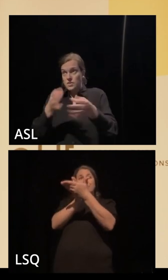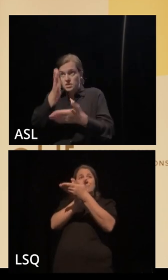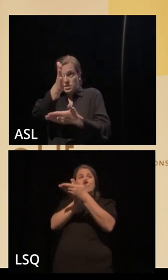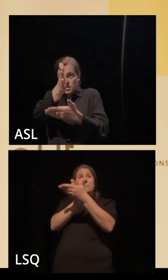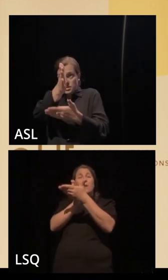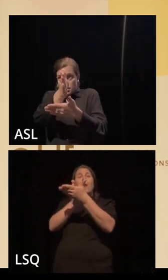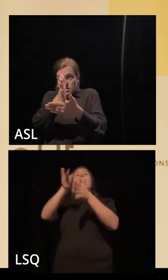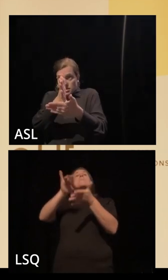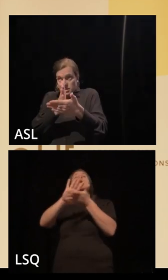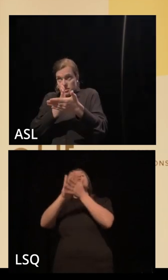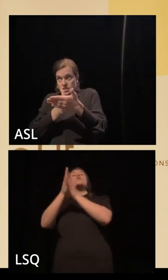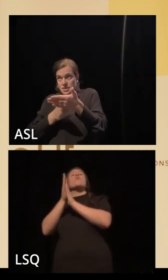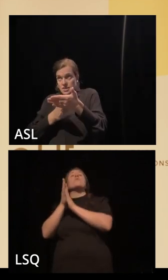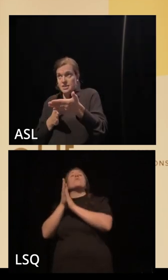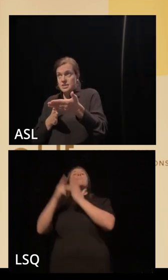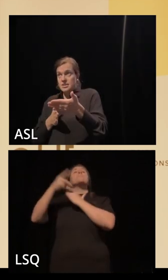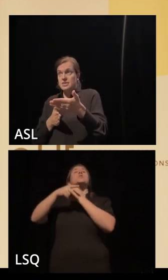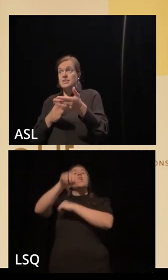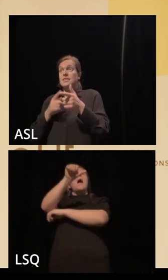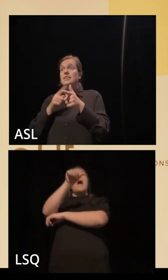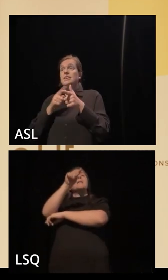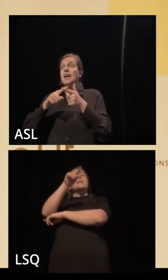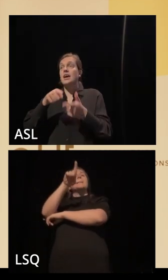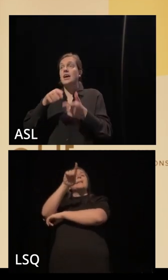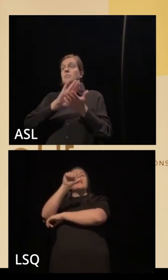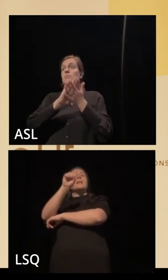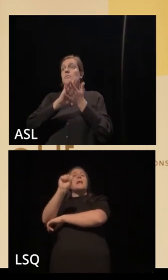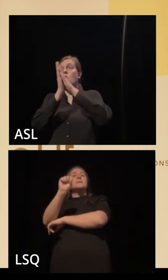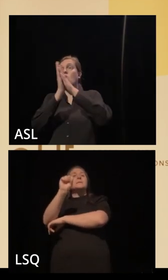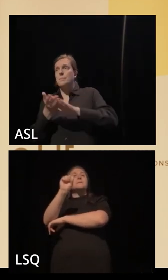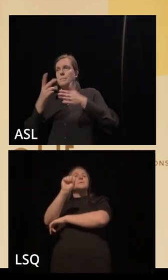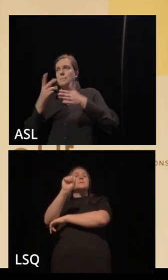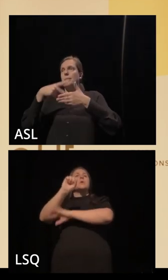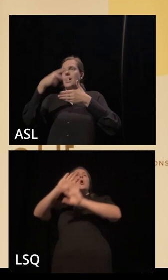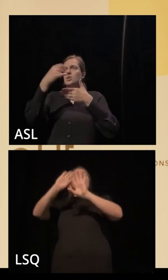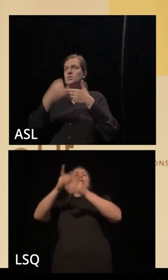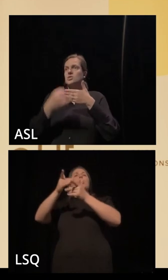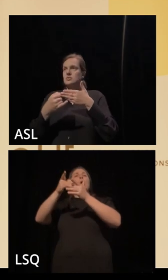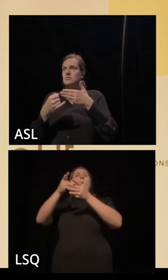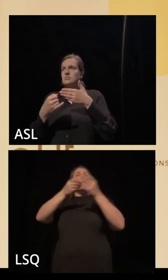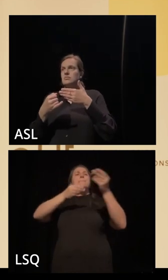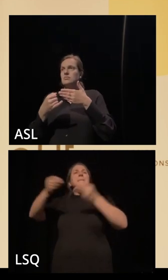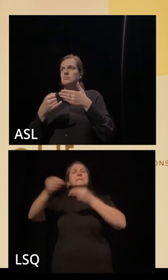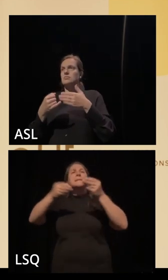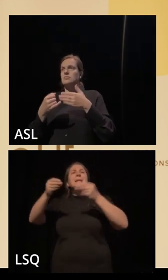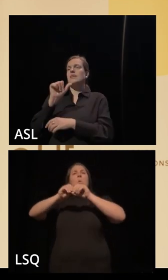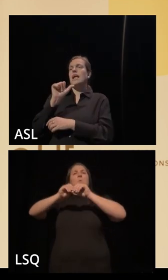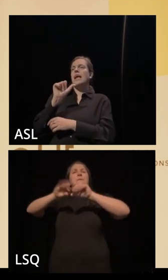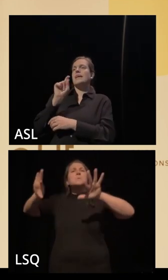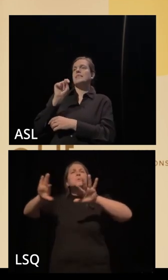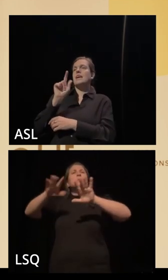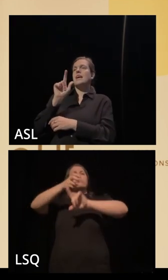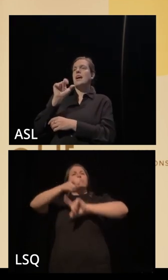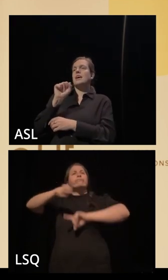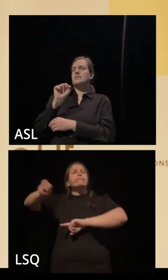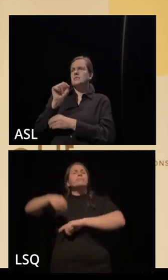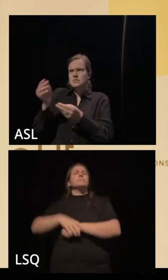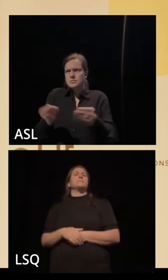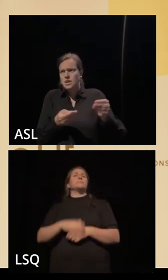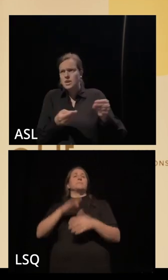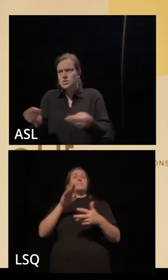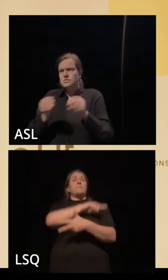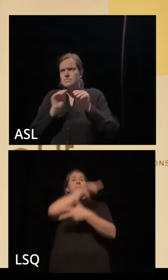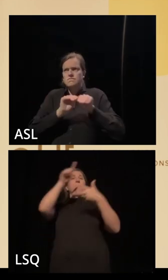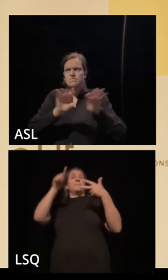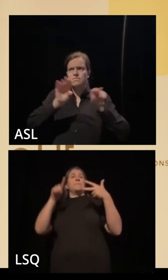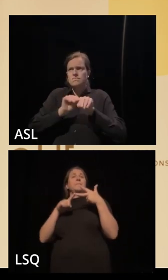devenu ensuite le projet de l'Atlas, projet de transfert, de médiation et de diffusion. Et on